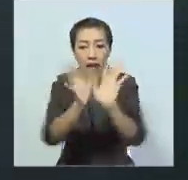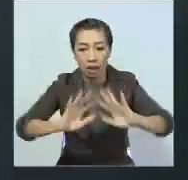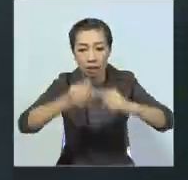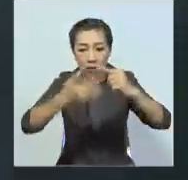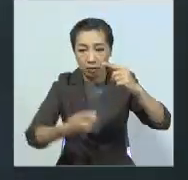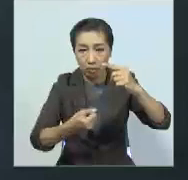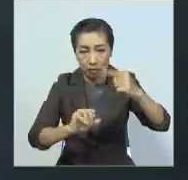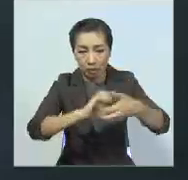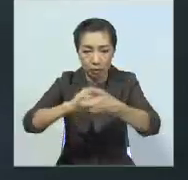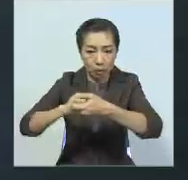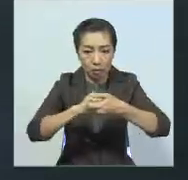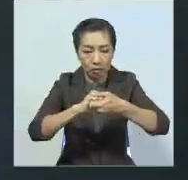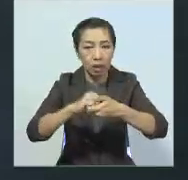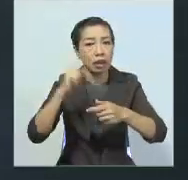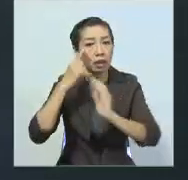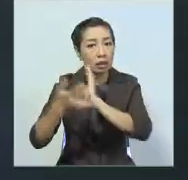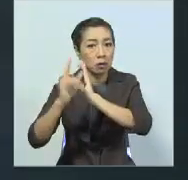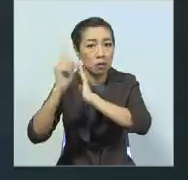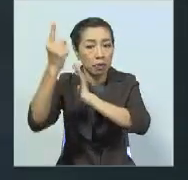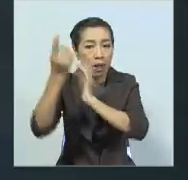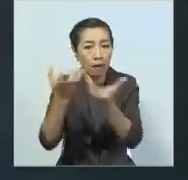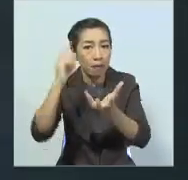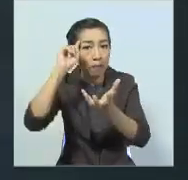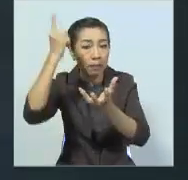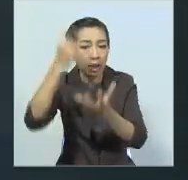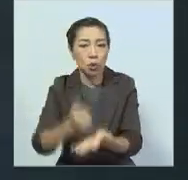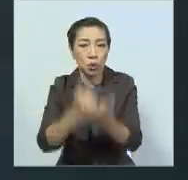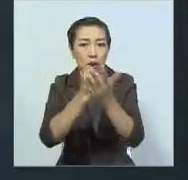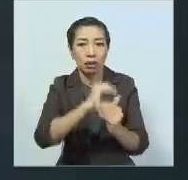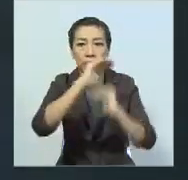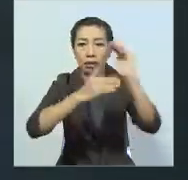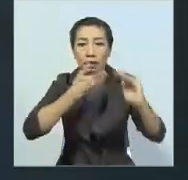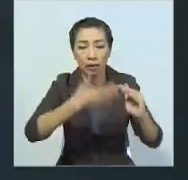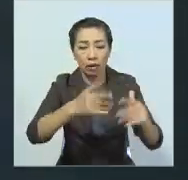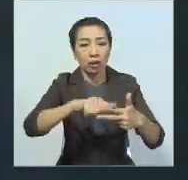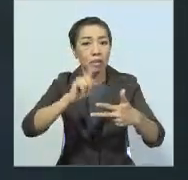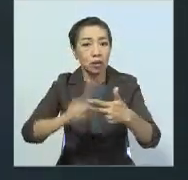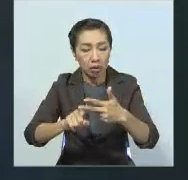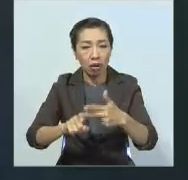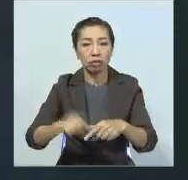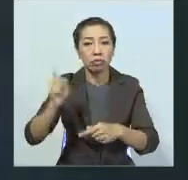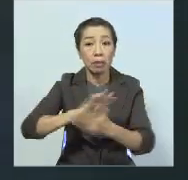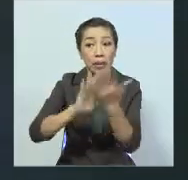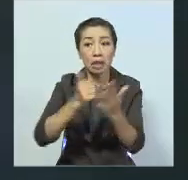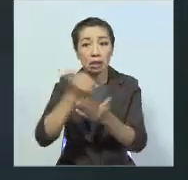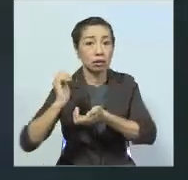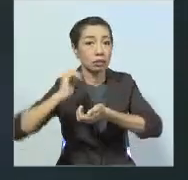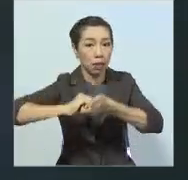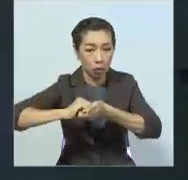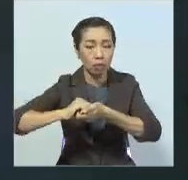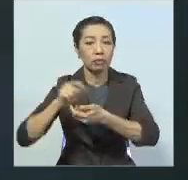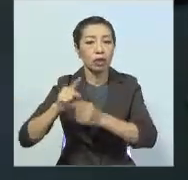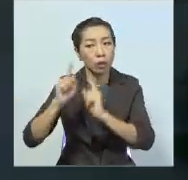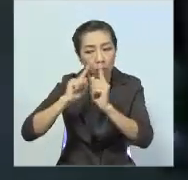นวัตกรรมการสร้างความยั่งยืนให้แก่อาเซียนและการเสริมสร้างหุ้นส่วนที่มีกับประเทศคู่เจรจาและประชาคมโล